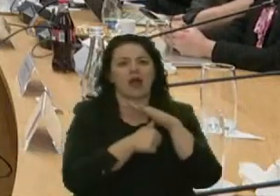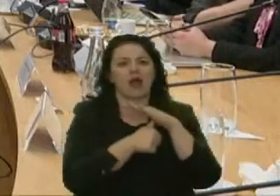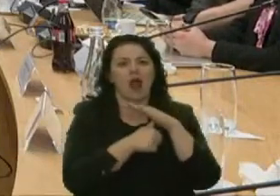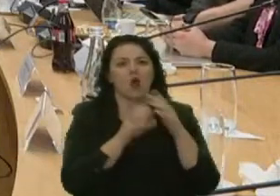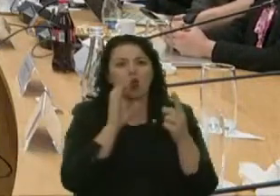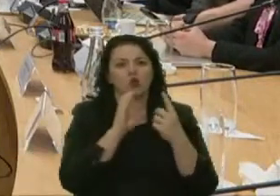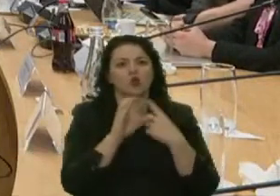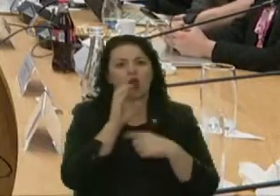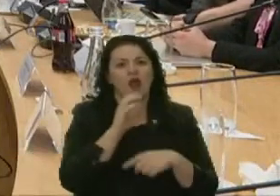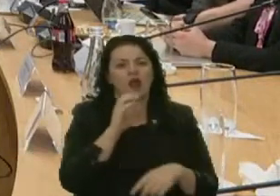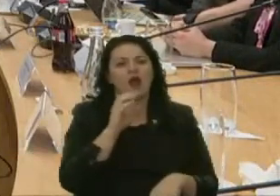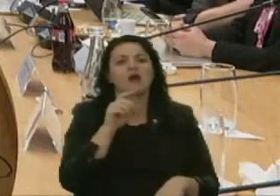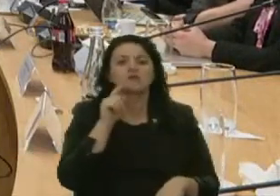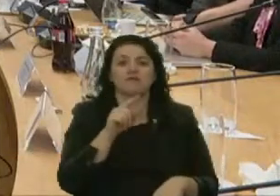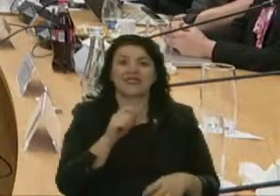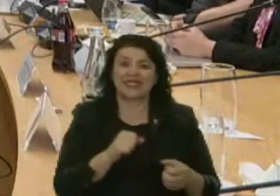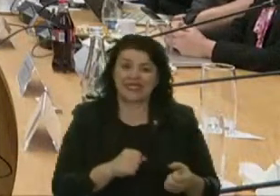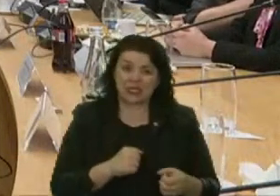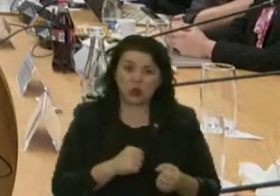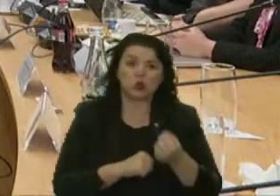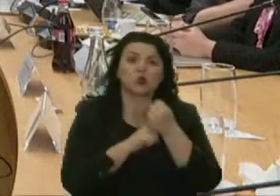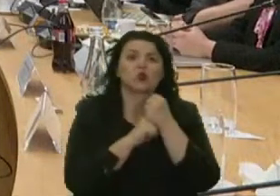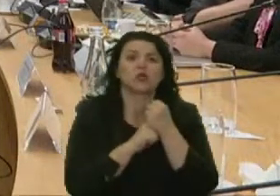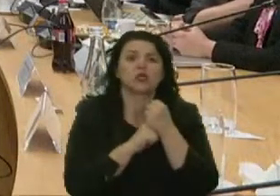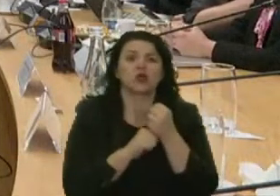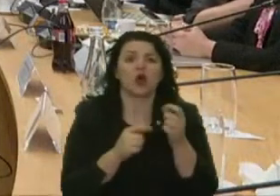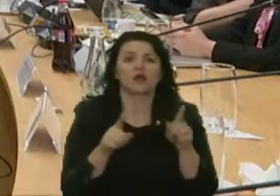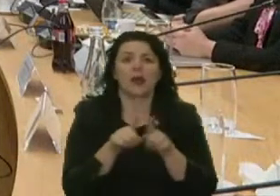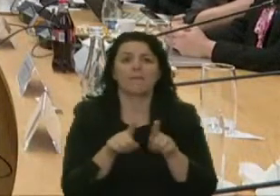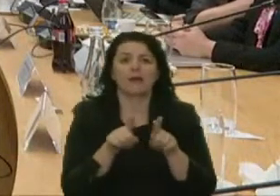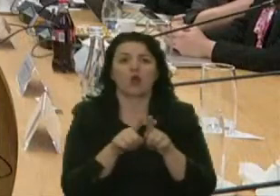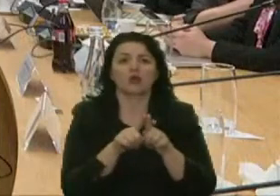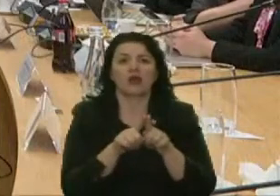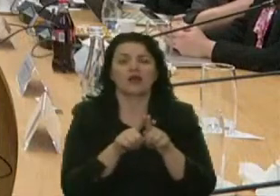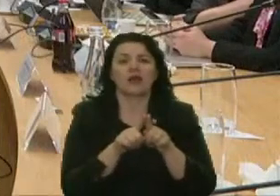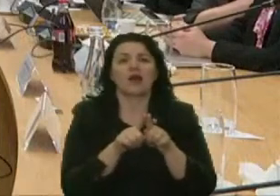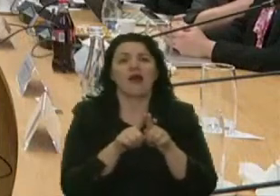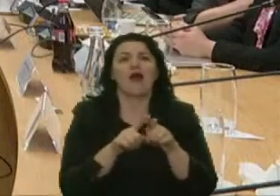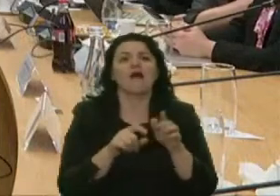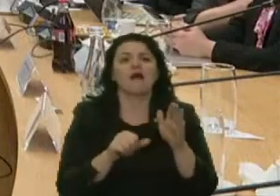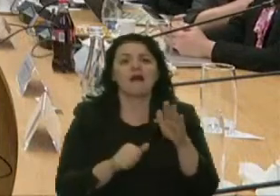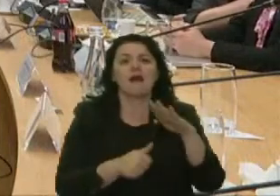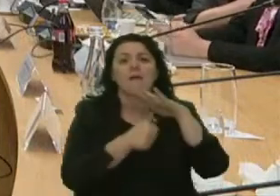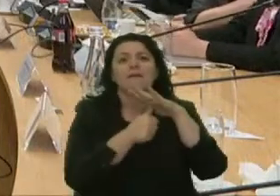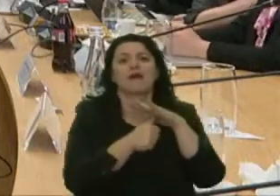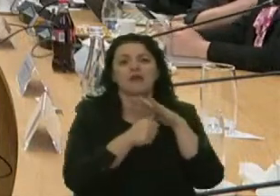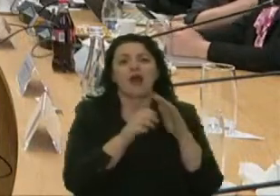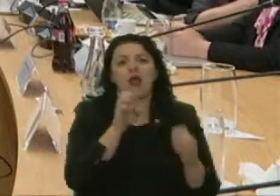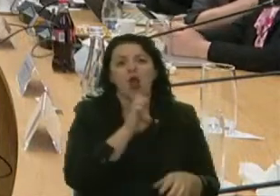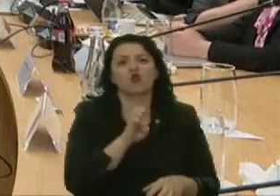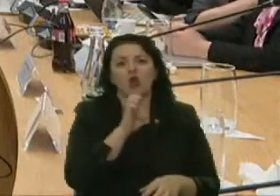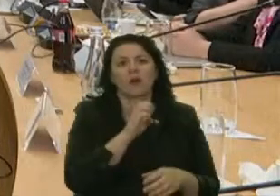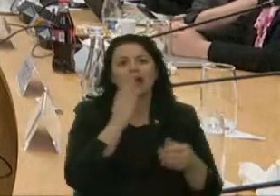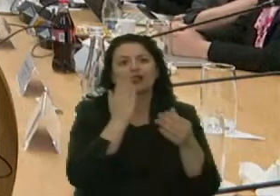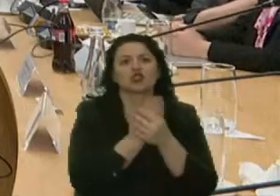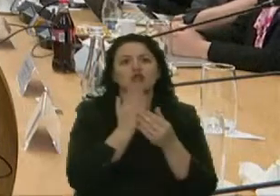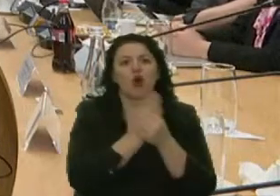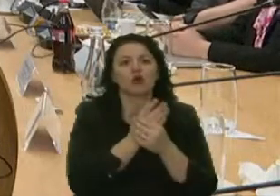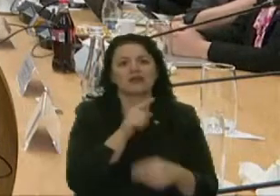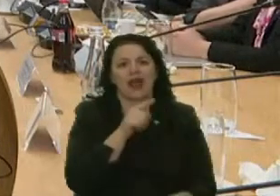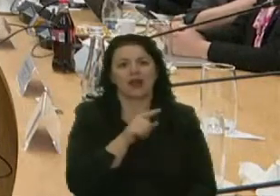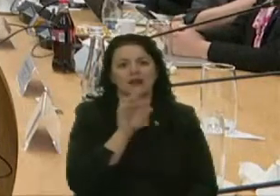susținut împreună dosarul de candidatură a orașului la titlul de capitală culturală europeană iar în care dosar de candidatură